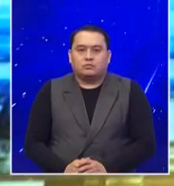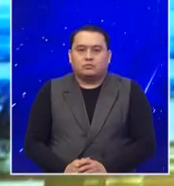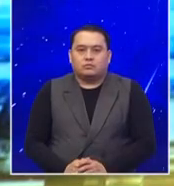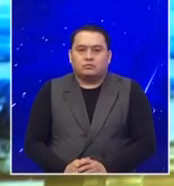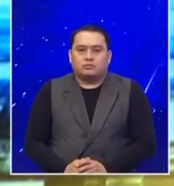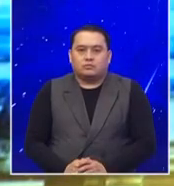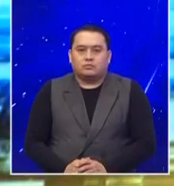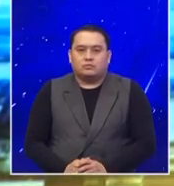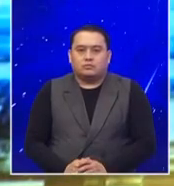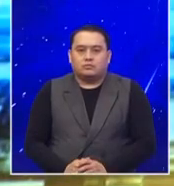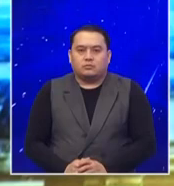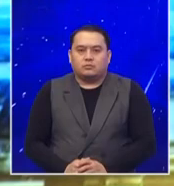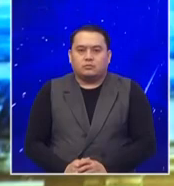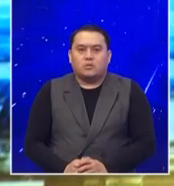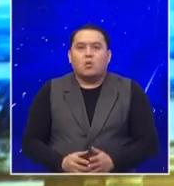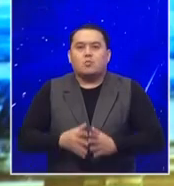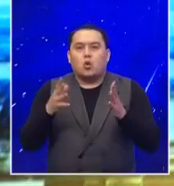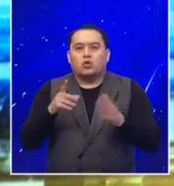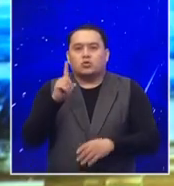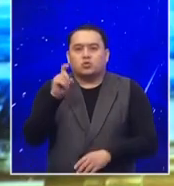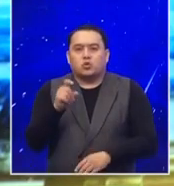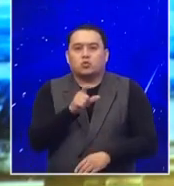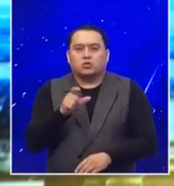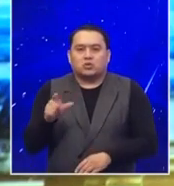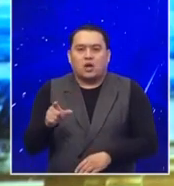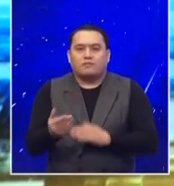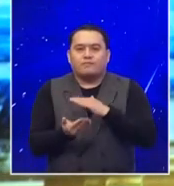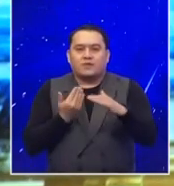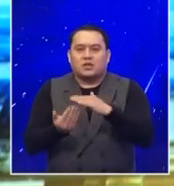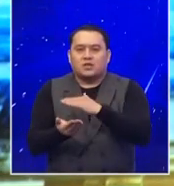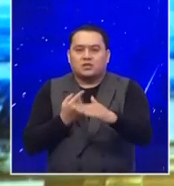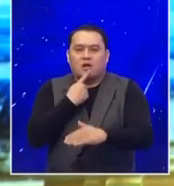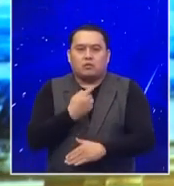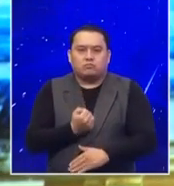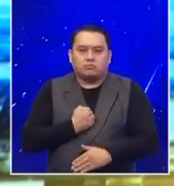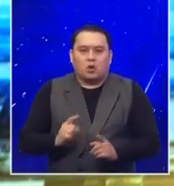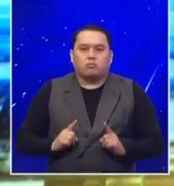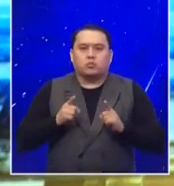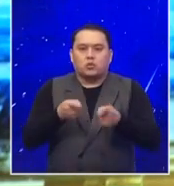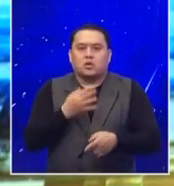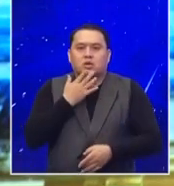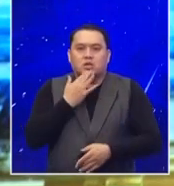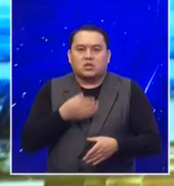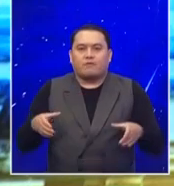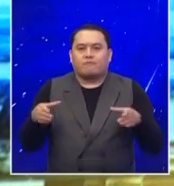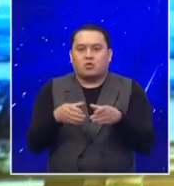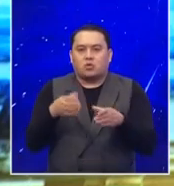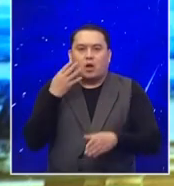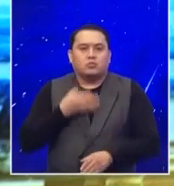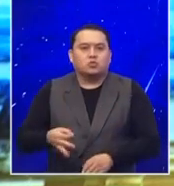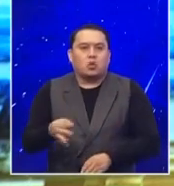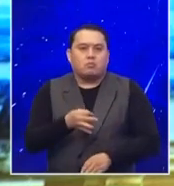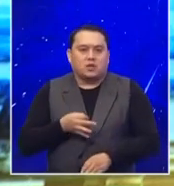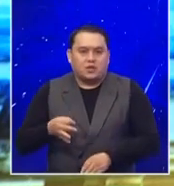Служил солдат вдали от дома. Более 100 призывников из разных уголков страны пополнили ряды Национальной гвардии